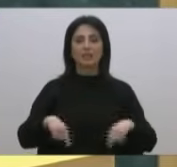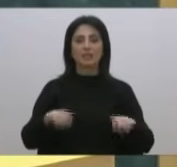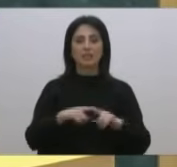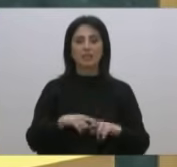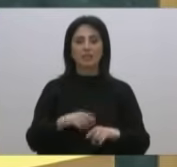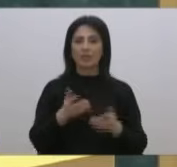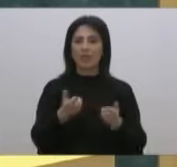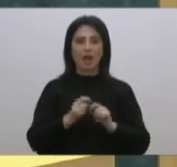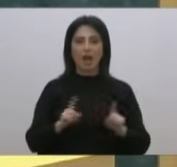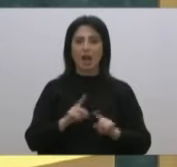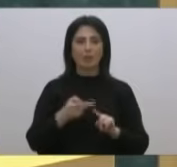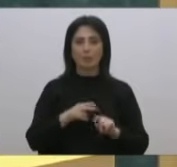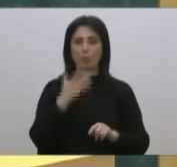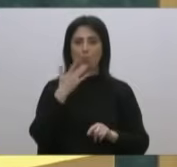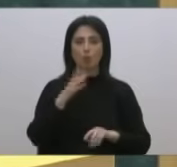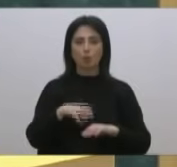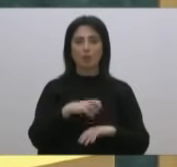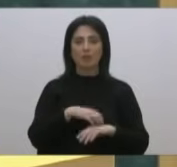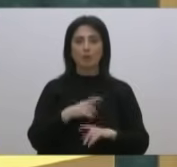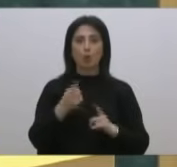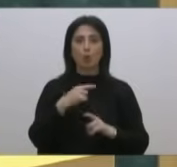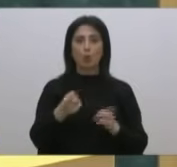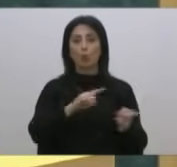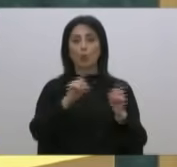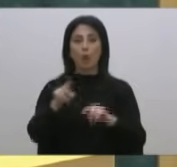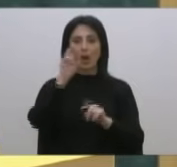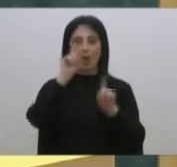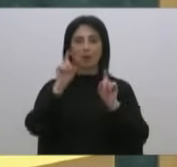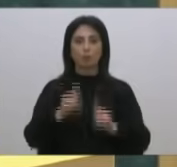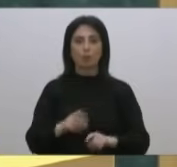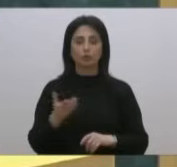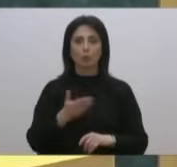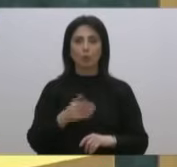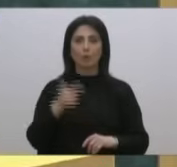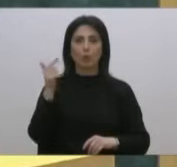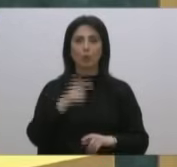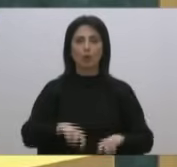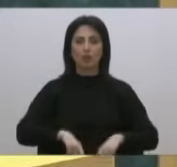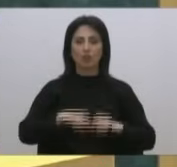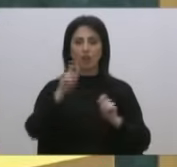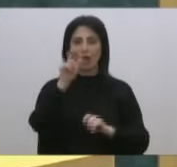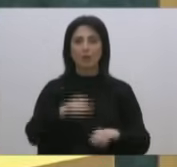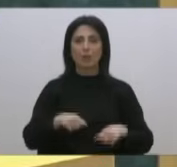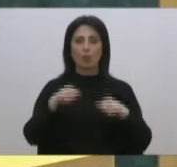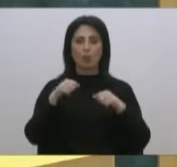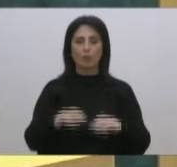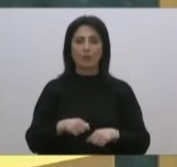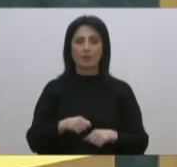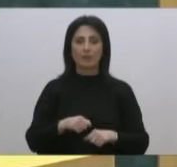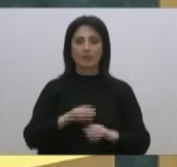საზოგადოება არ მიიღებს იმ პოლიტიკურ პარტიას უკან ხელისუფლებაში, რომელმაც უხეშად დაარღვია ადამიანის